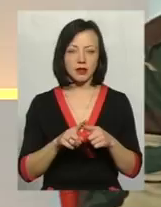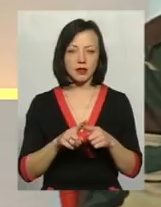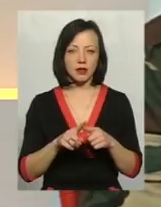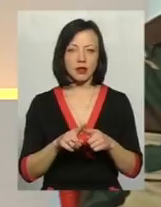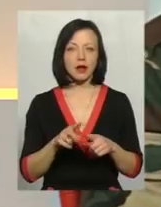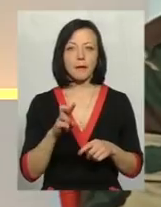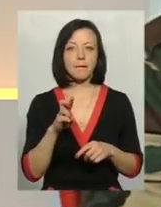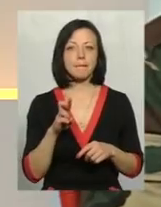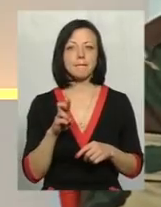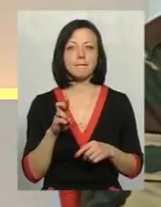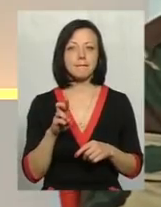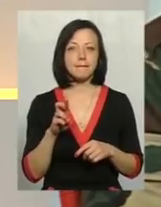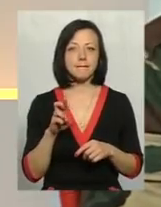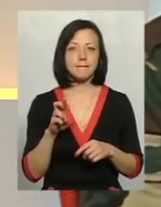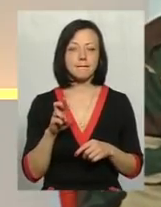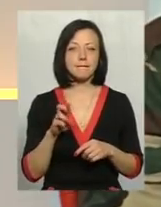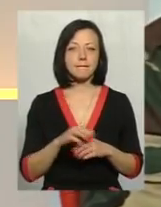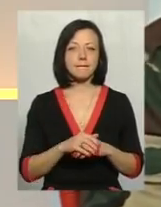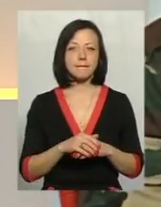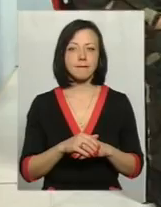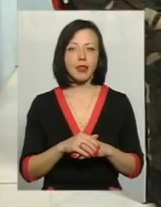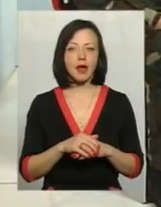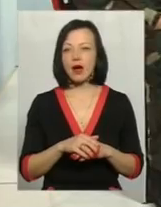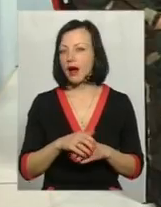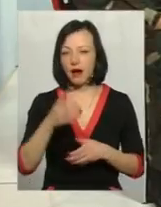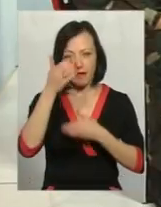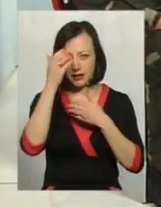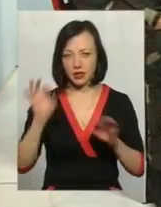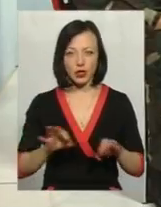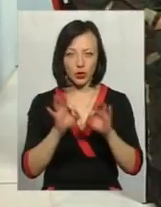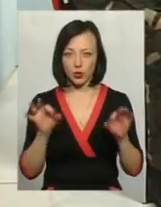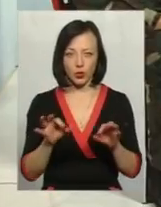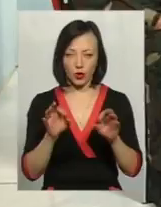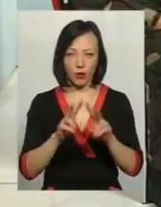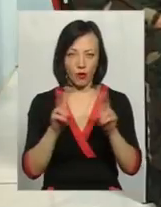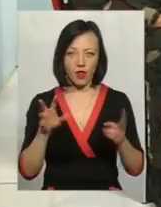якби Афганістан ніхто ніколи не зміг завоювати за всю історію Афганістану.